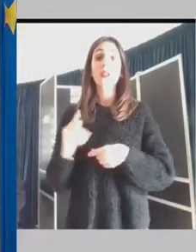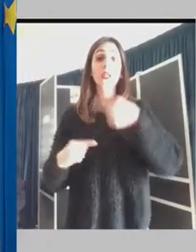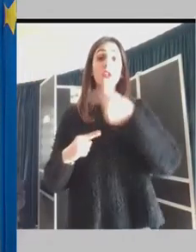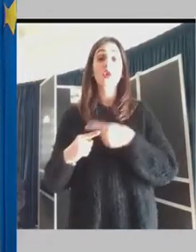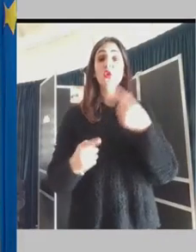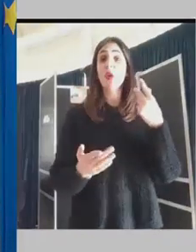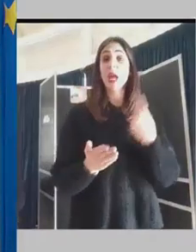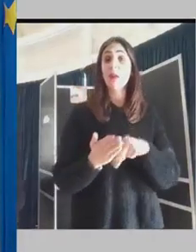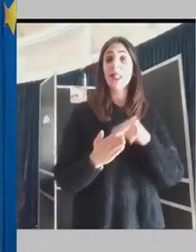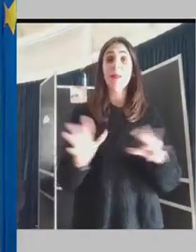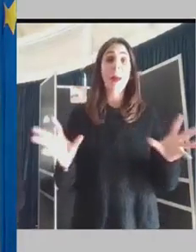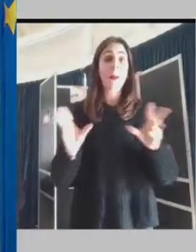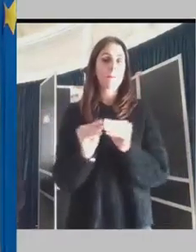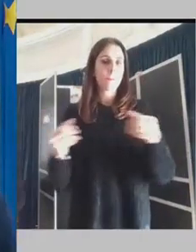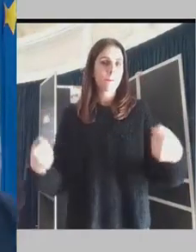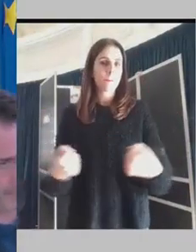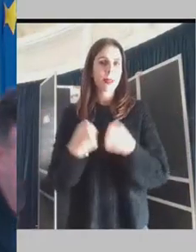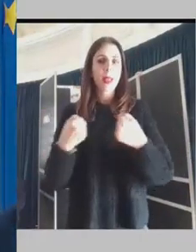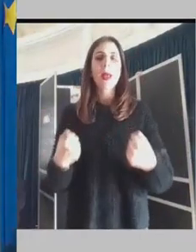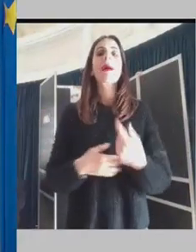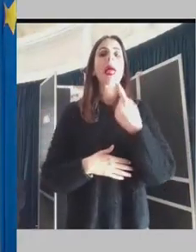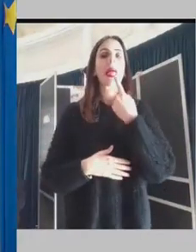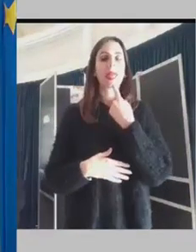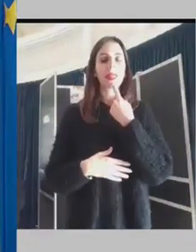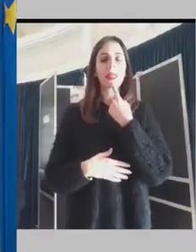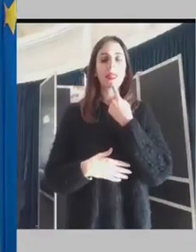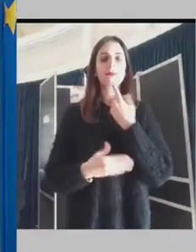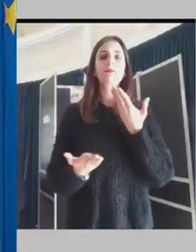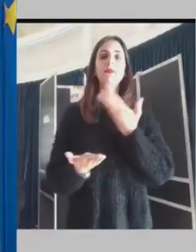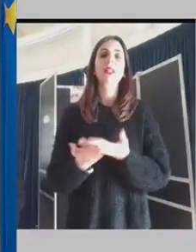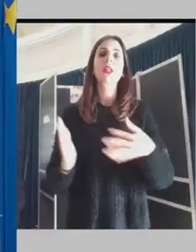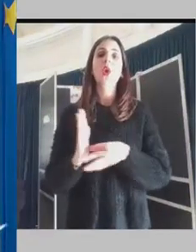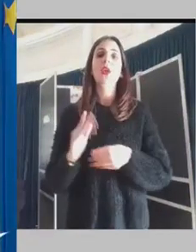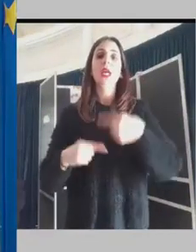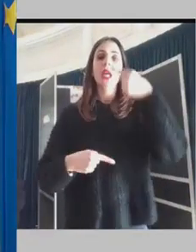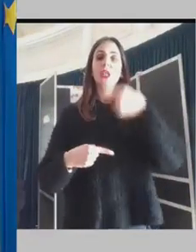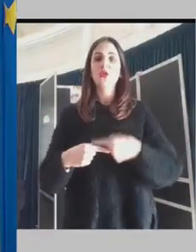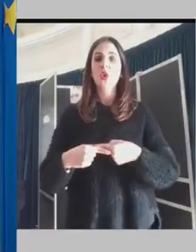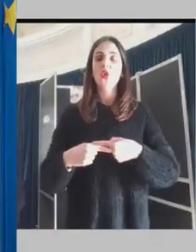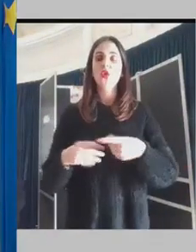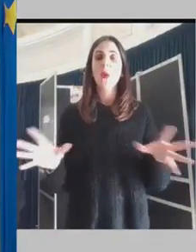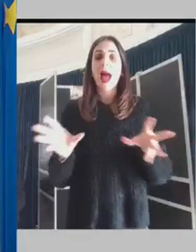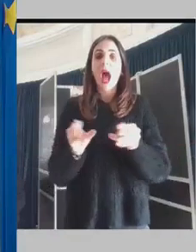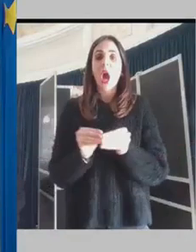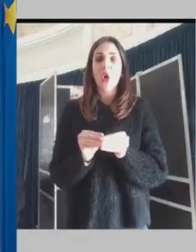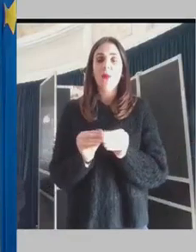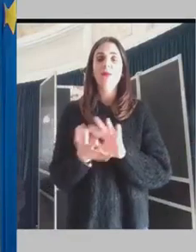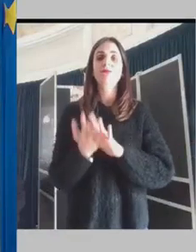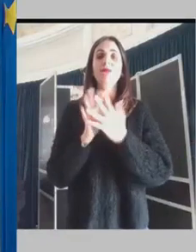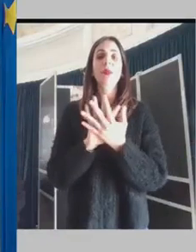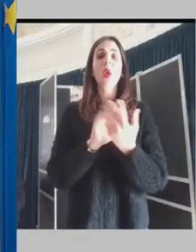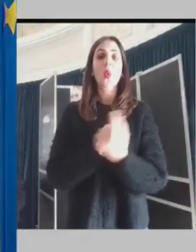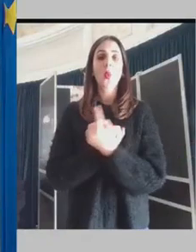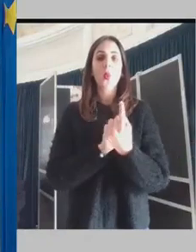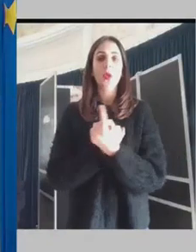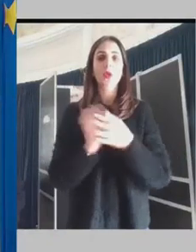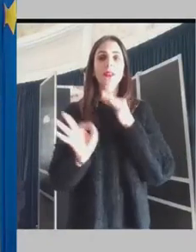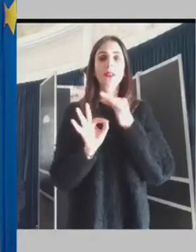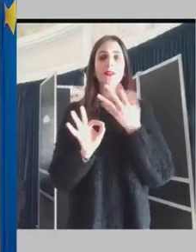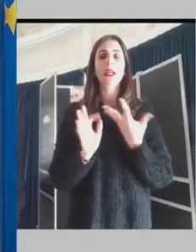capire che i presentatori hanno accolto la modifica dell'emendamento, quindi lo accorpiamo cioè l'inserimento di un ulteriore